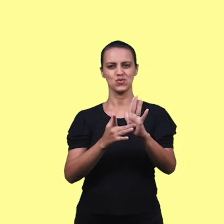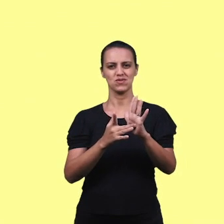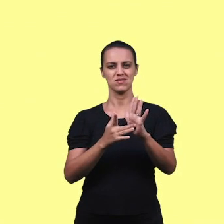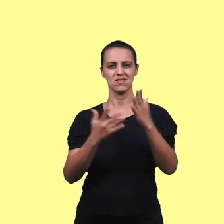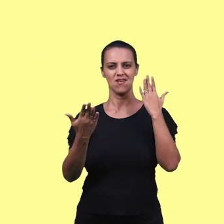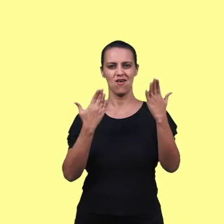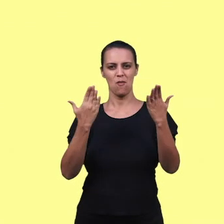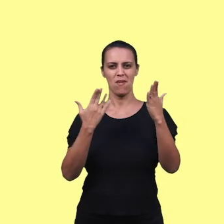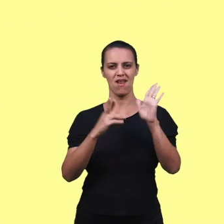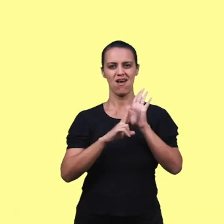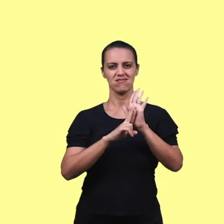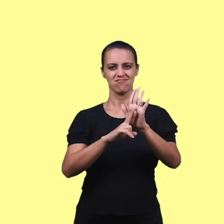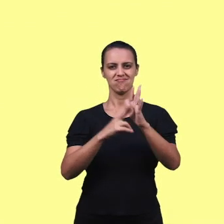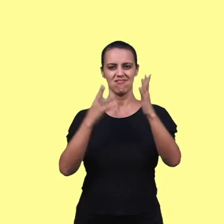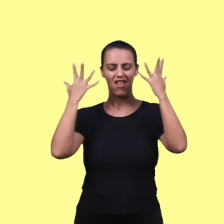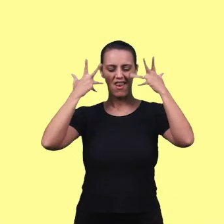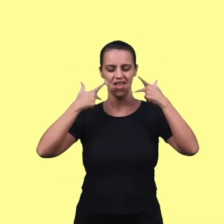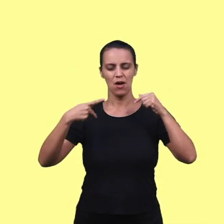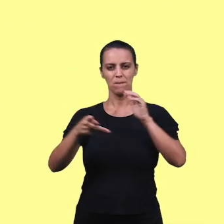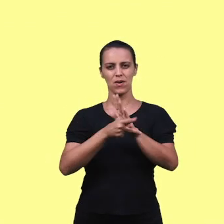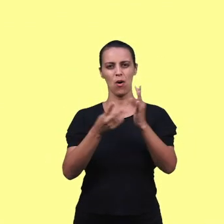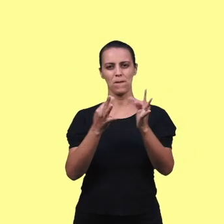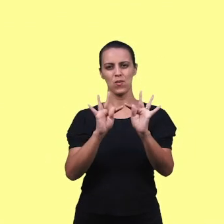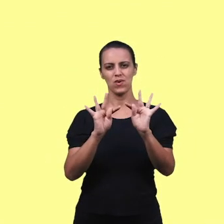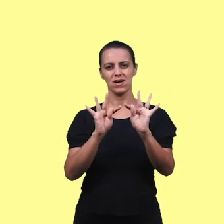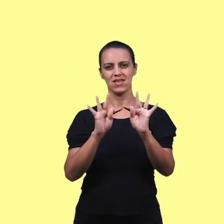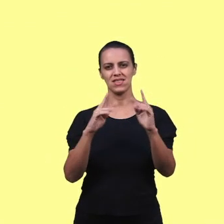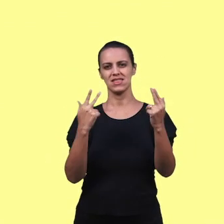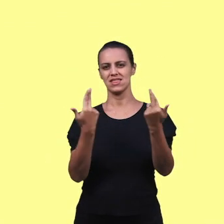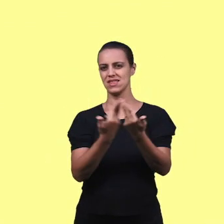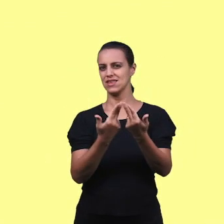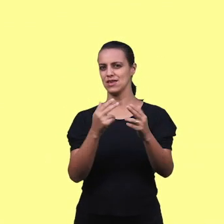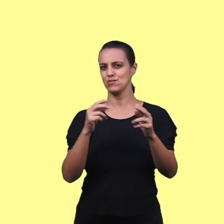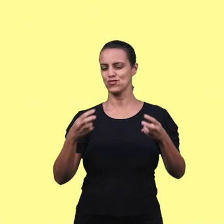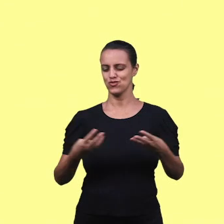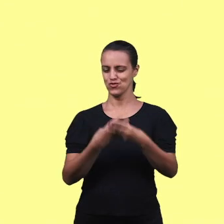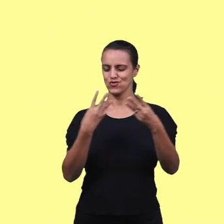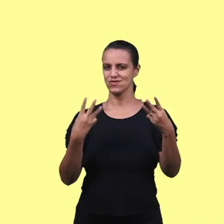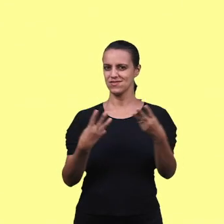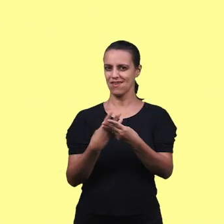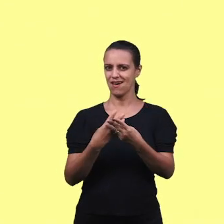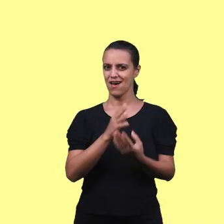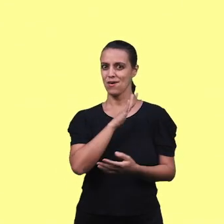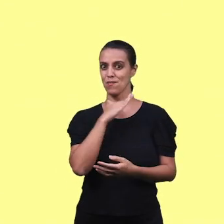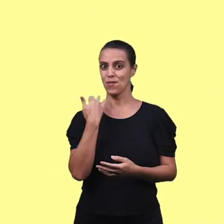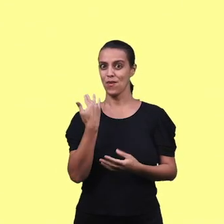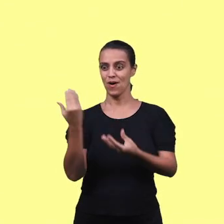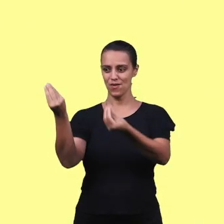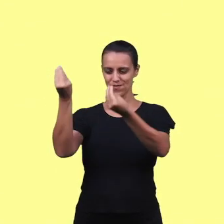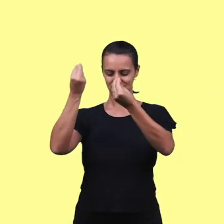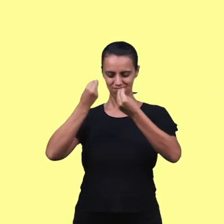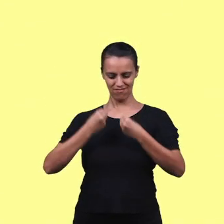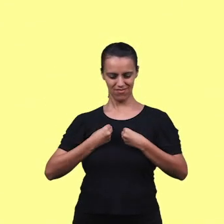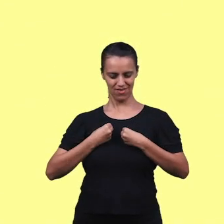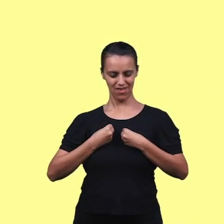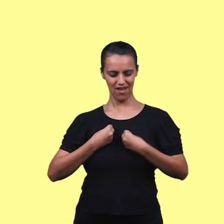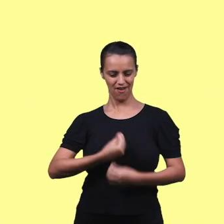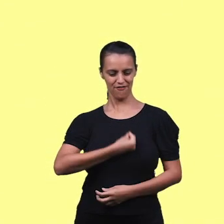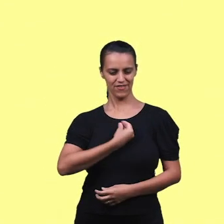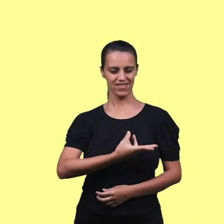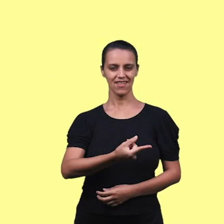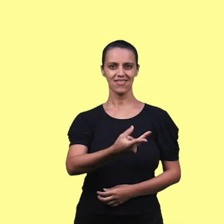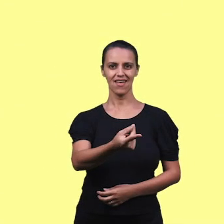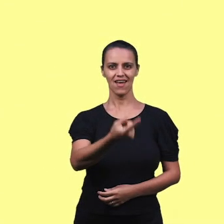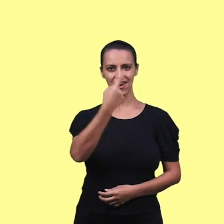est mort pour nous donner la vie éternelle, pour nous donner le salut. Et au